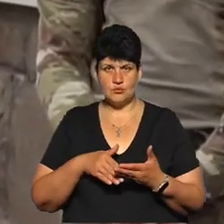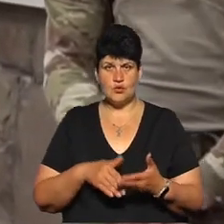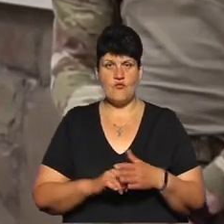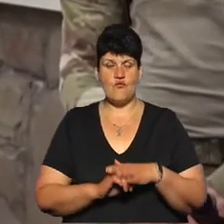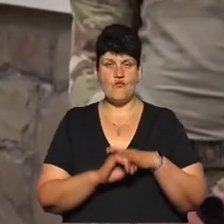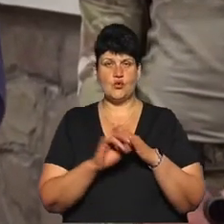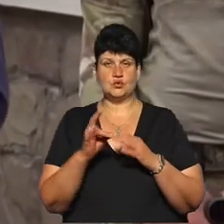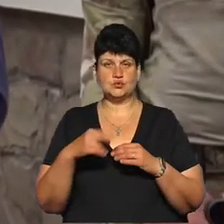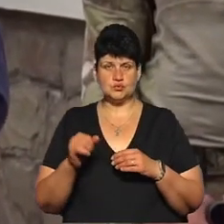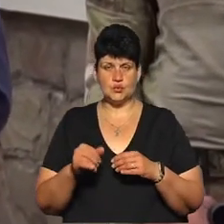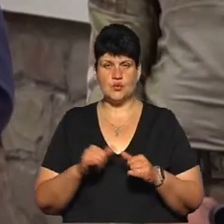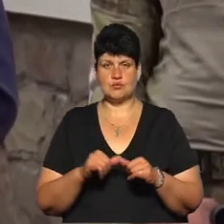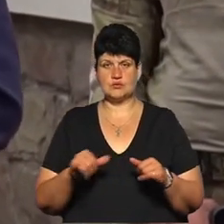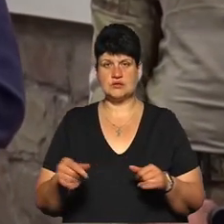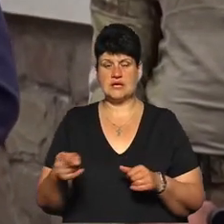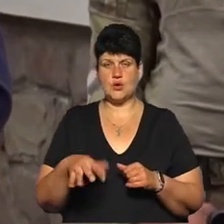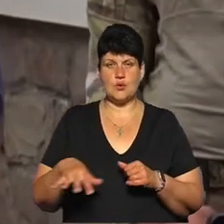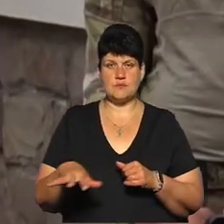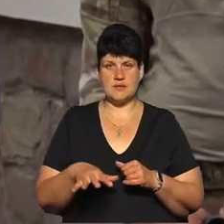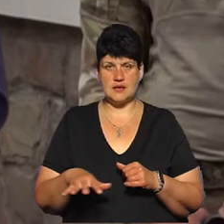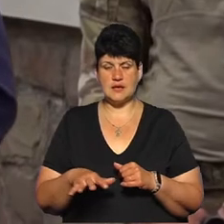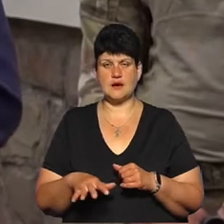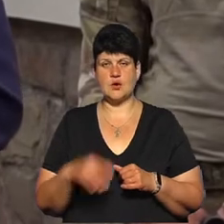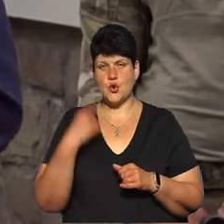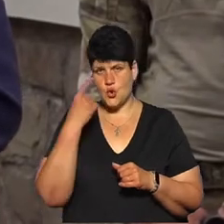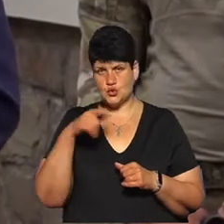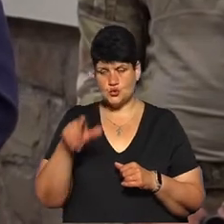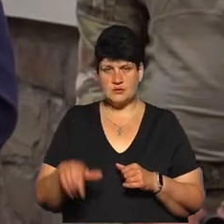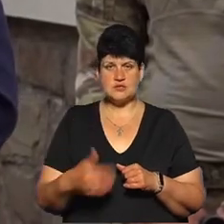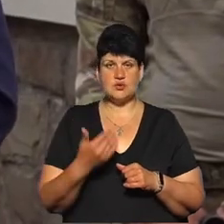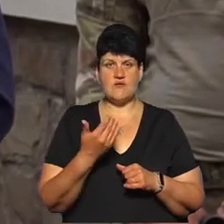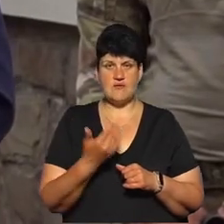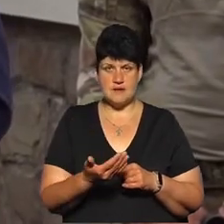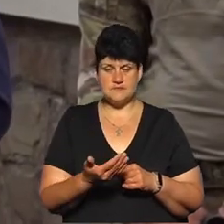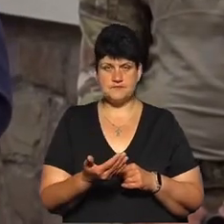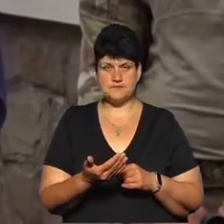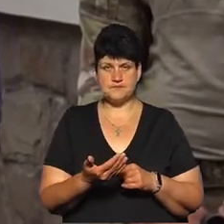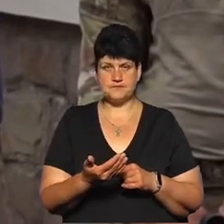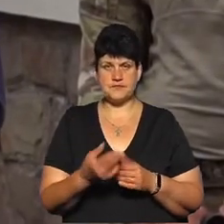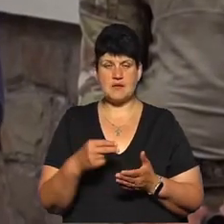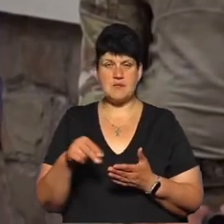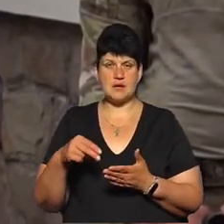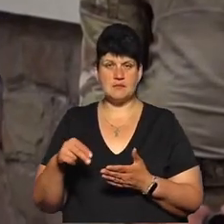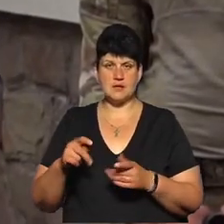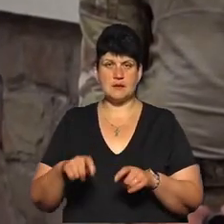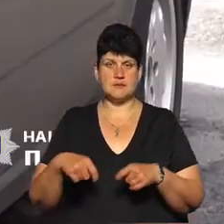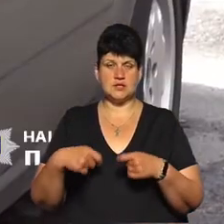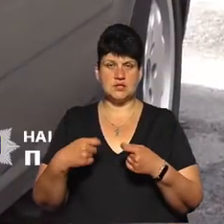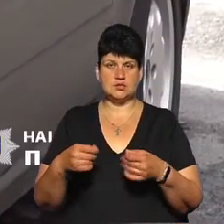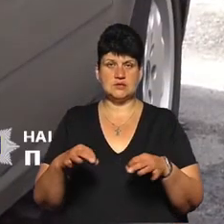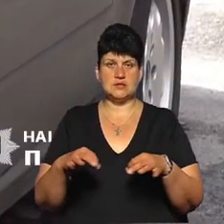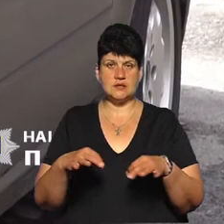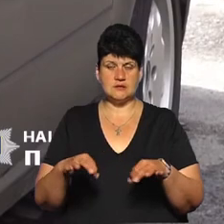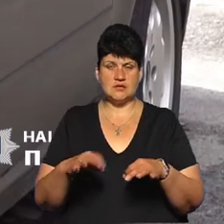«Розвиток Тернопілля», благодійному фонду особисто вам, в придбанні і передачі транспортного засобу. Всі